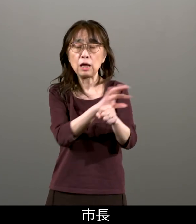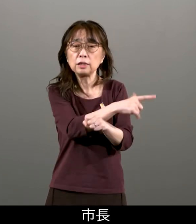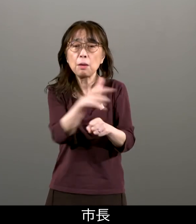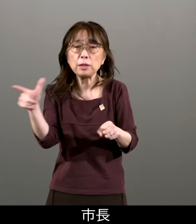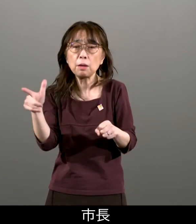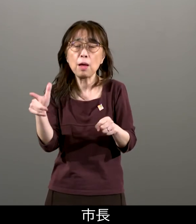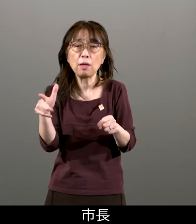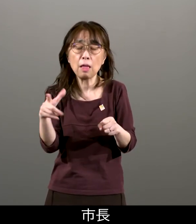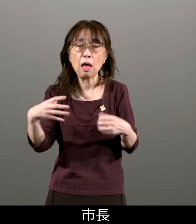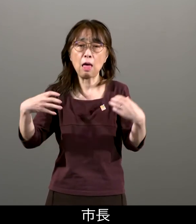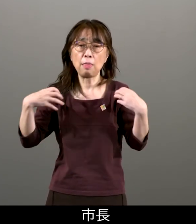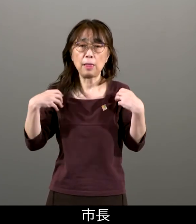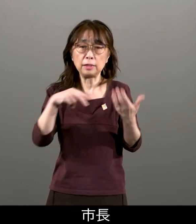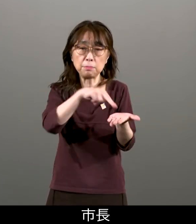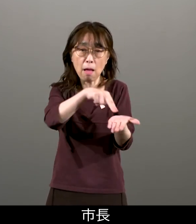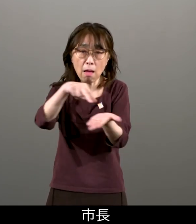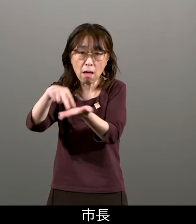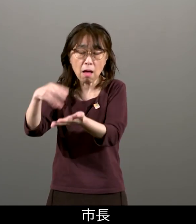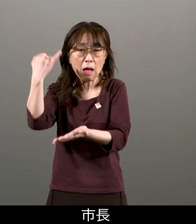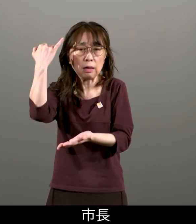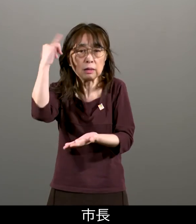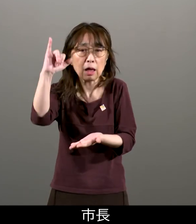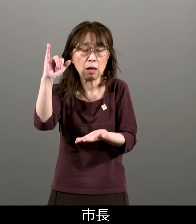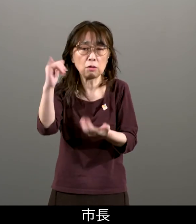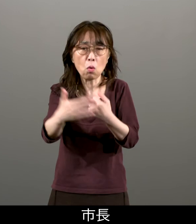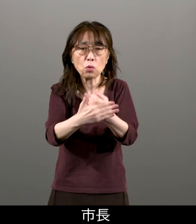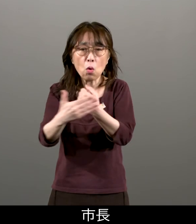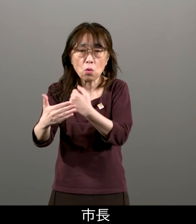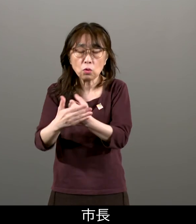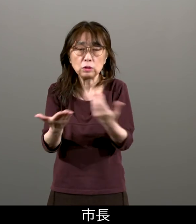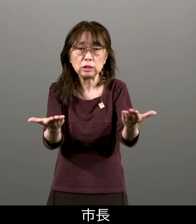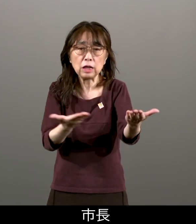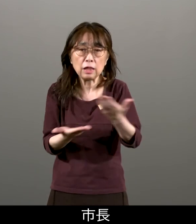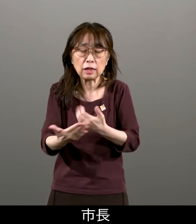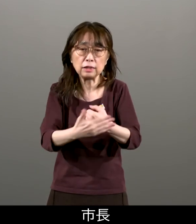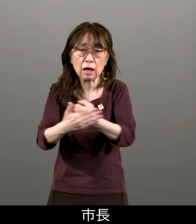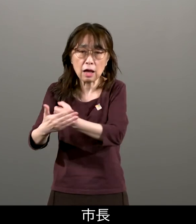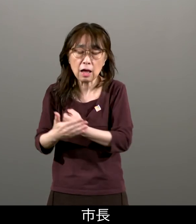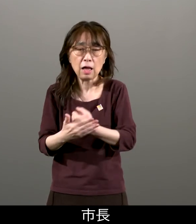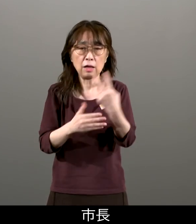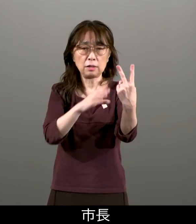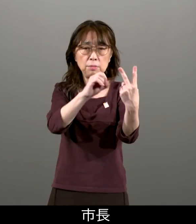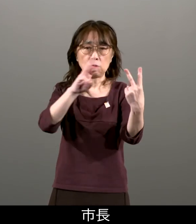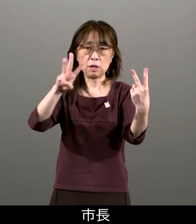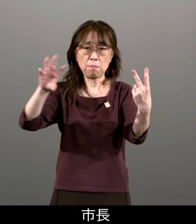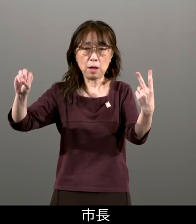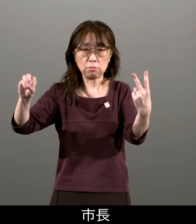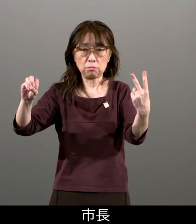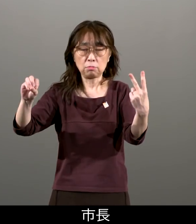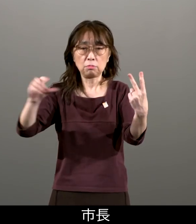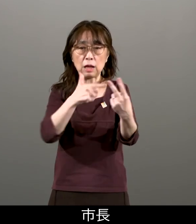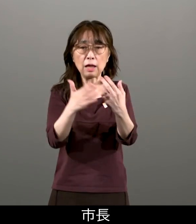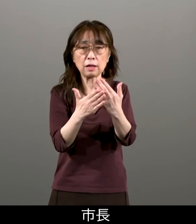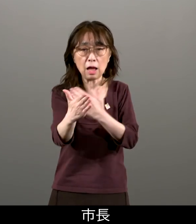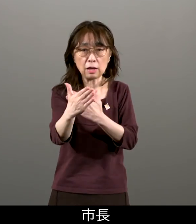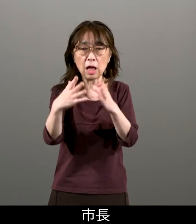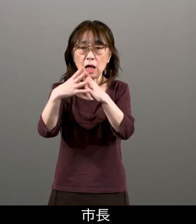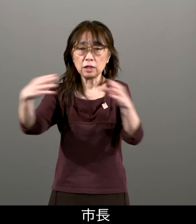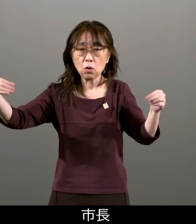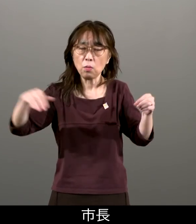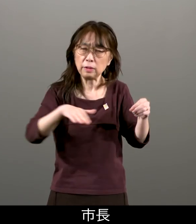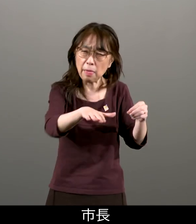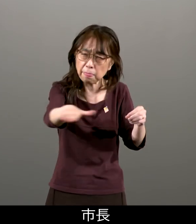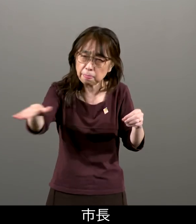まな立場のご意見やご協力をいただきながら、2030年大会に、日本全体に北海道